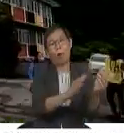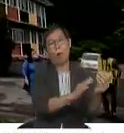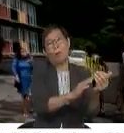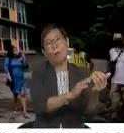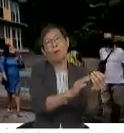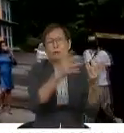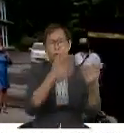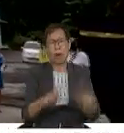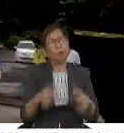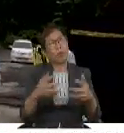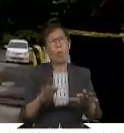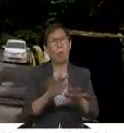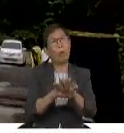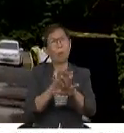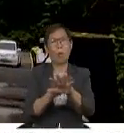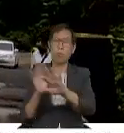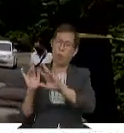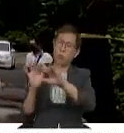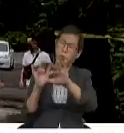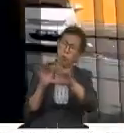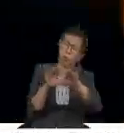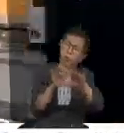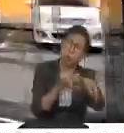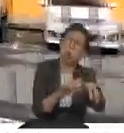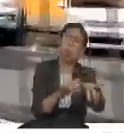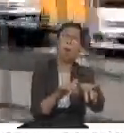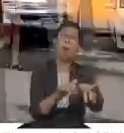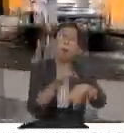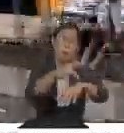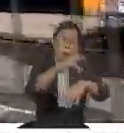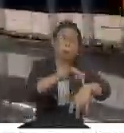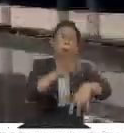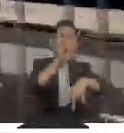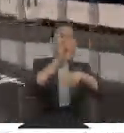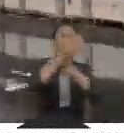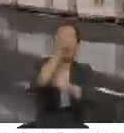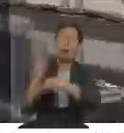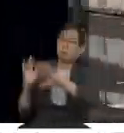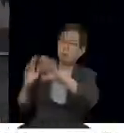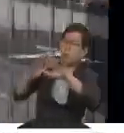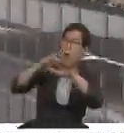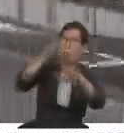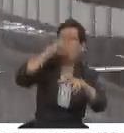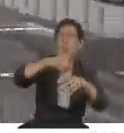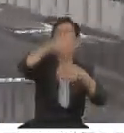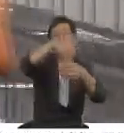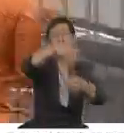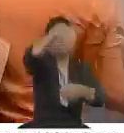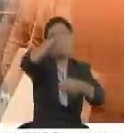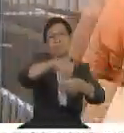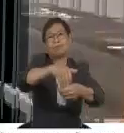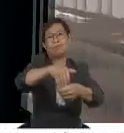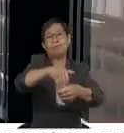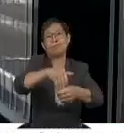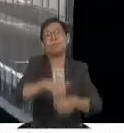dan nampaknya sudah ramai pemilih-pemilih berdaftar yang hadir seawal pukul 7 pagi tadi untuk menunaikan tanggungjawab mereka